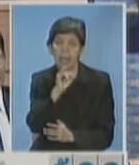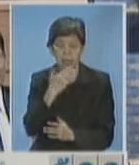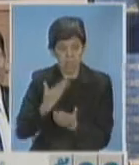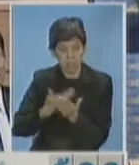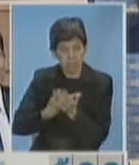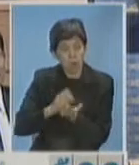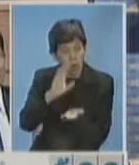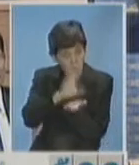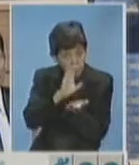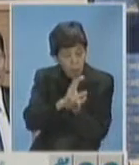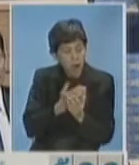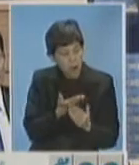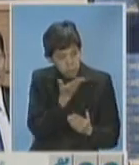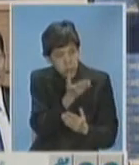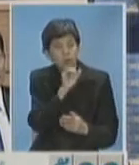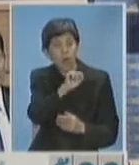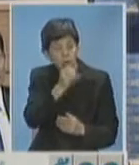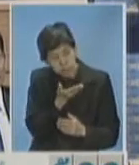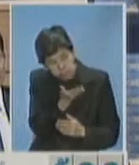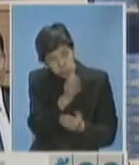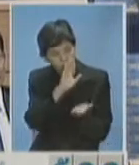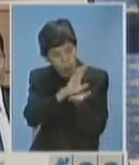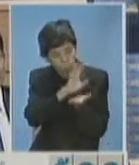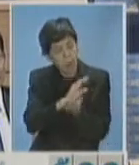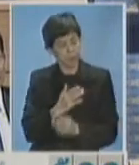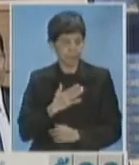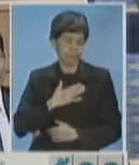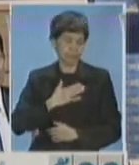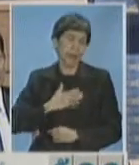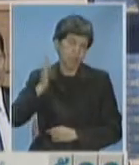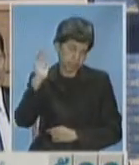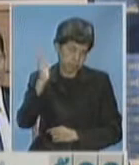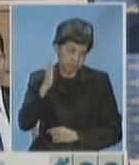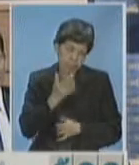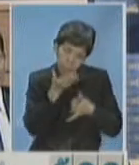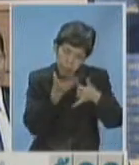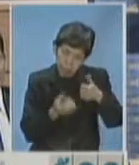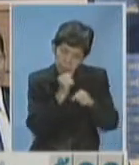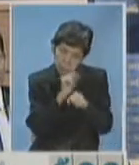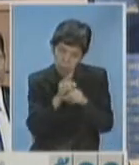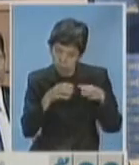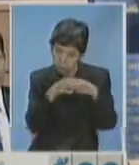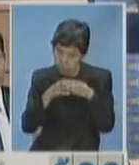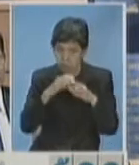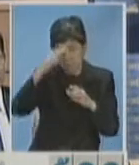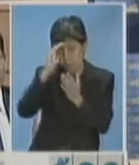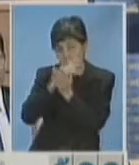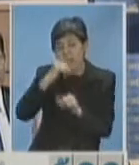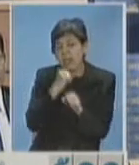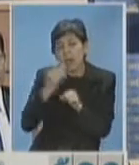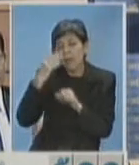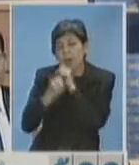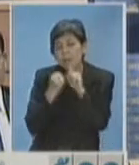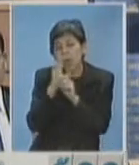งบประมาณจากสภาผู้แทนราษฎรแห่งนี้เราต้องอภิปรายถึงพันธกิจวิสัยทัศน์และผลงาน